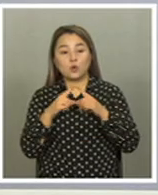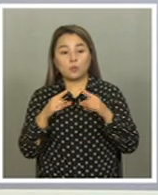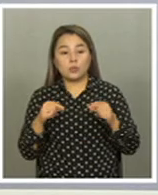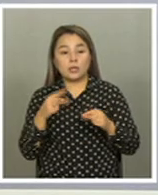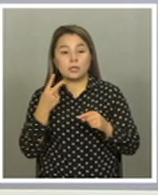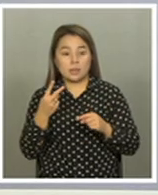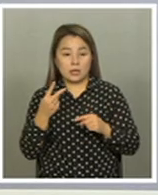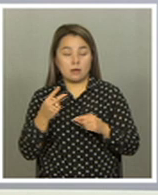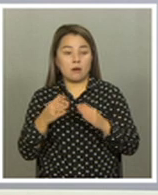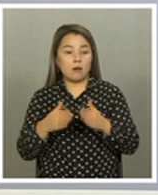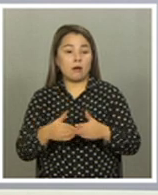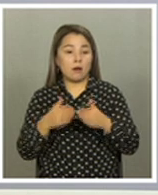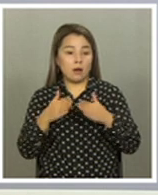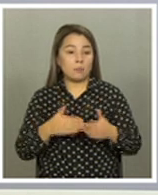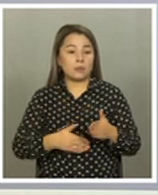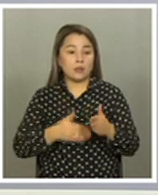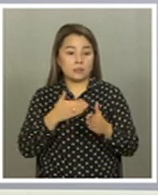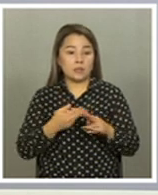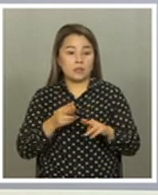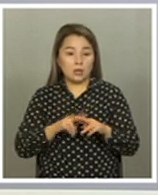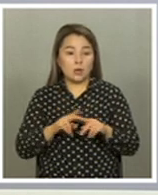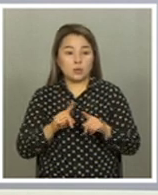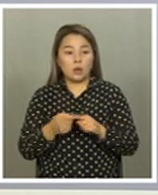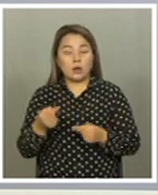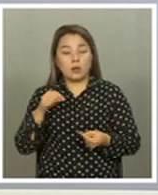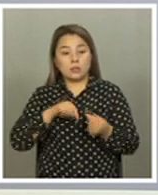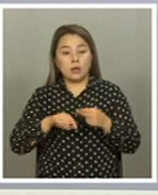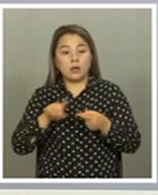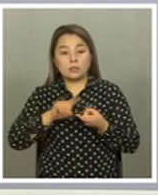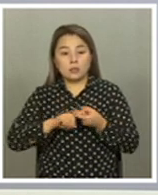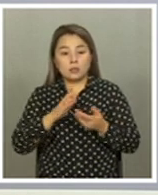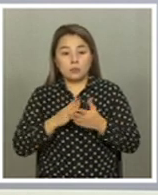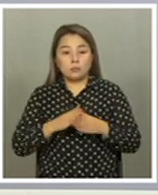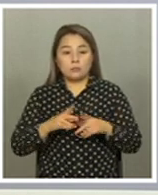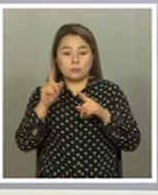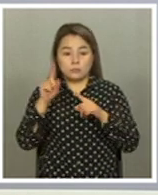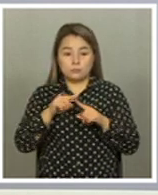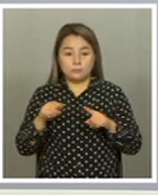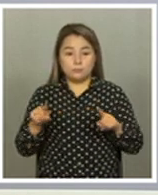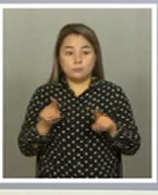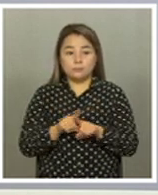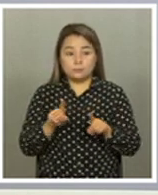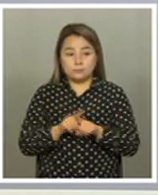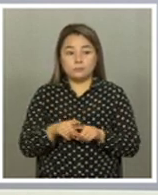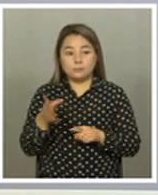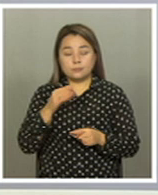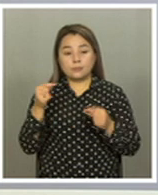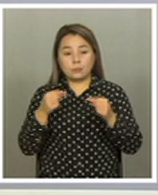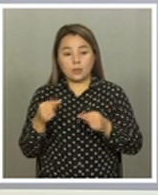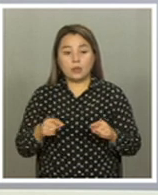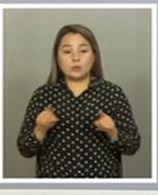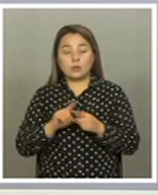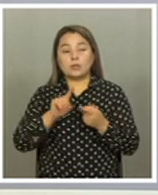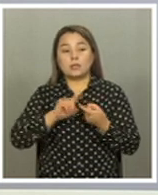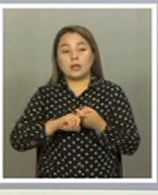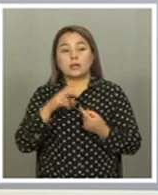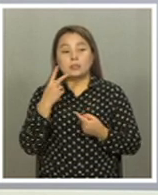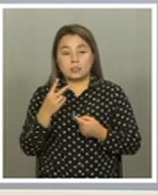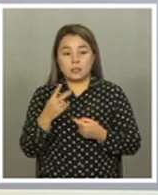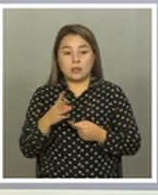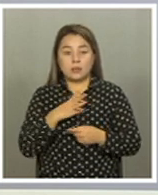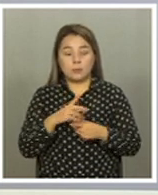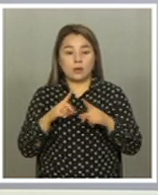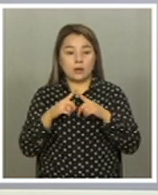қабырғасы мен олардың арасындағы бұрышы, екінші үшбұрыштың сәйкес екі қабырғасы мен олардың